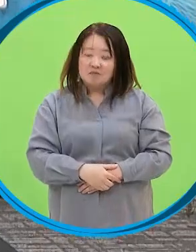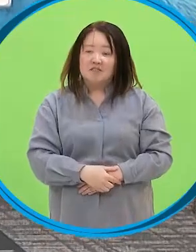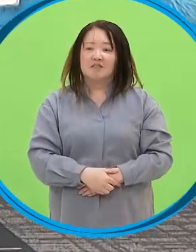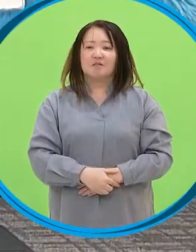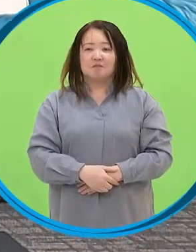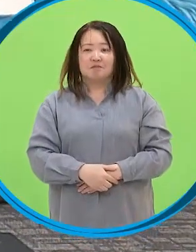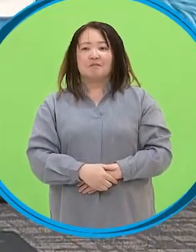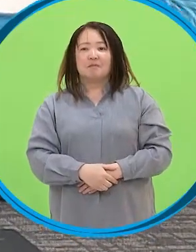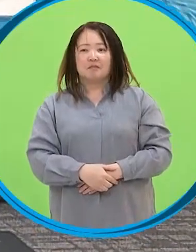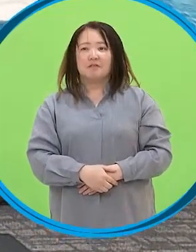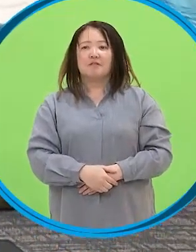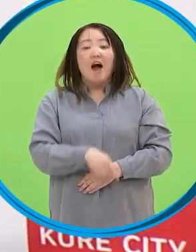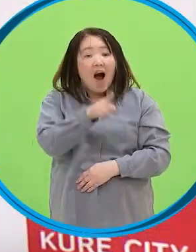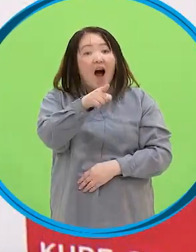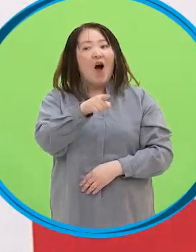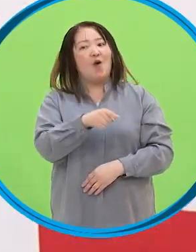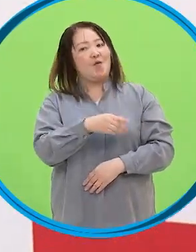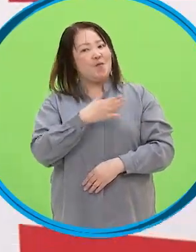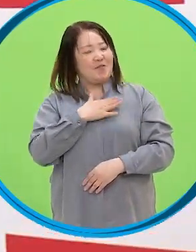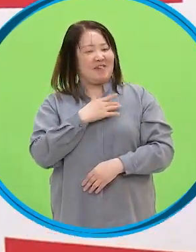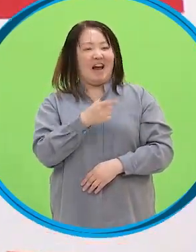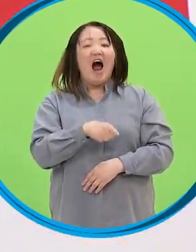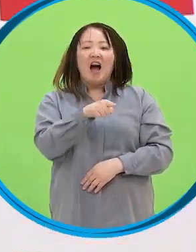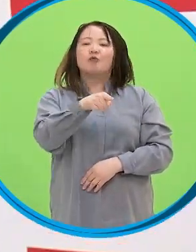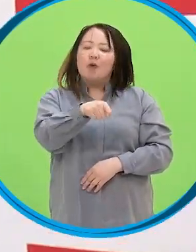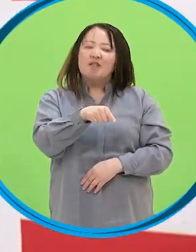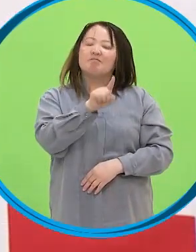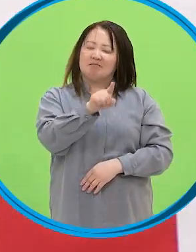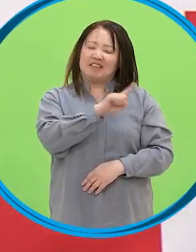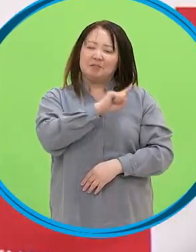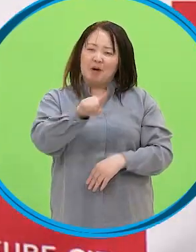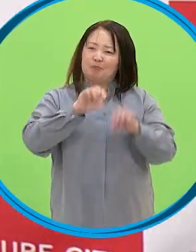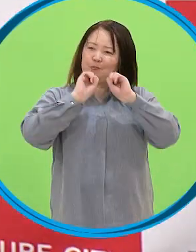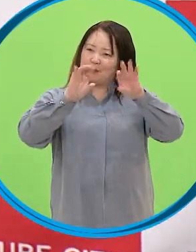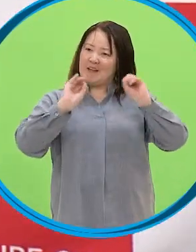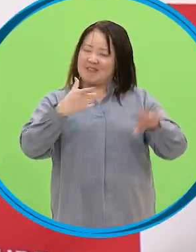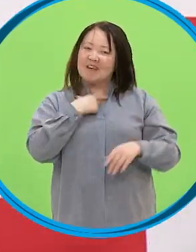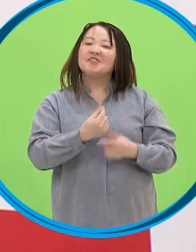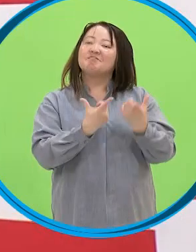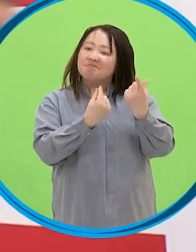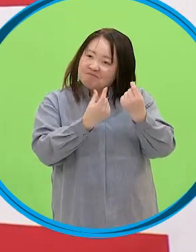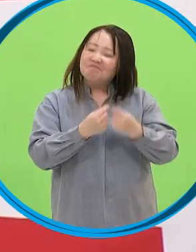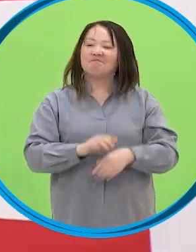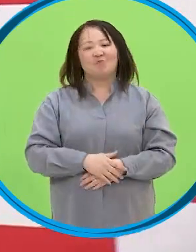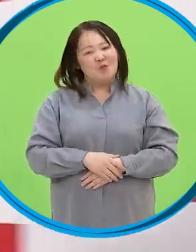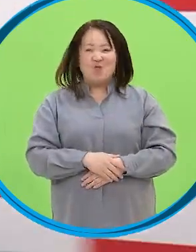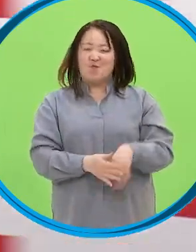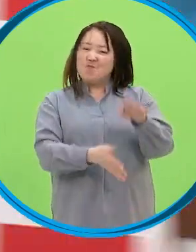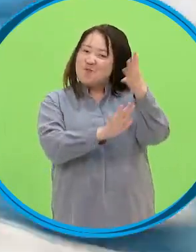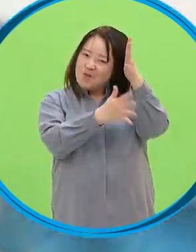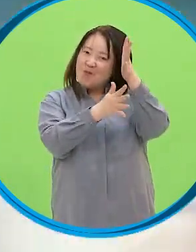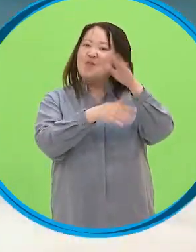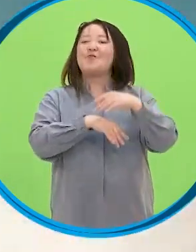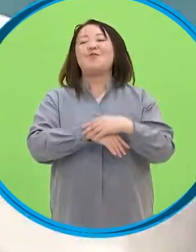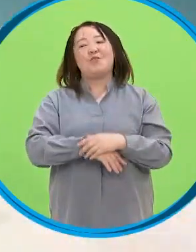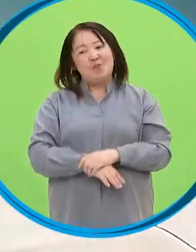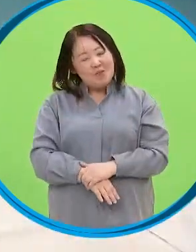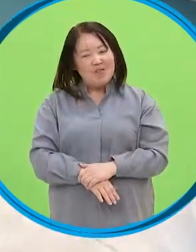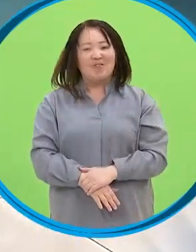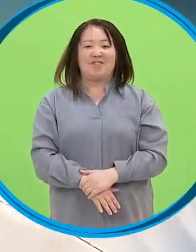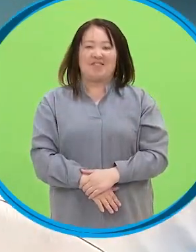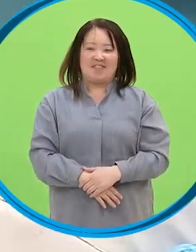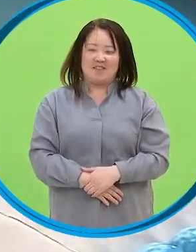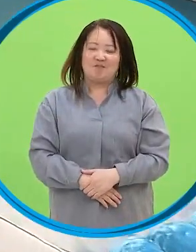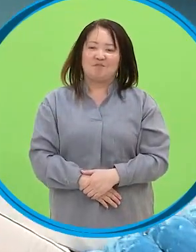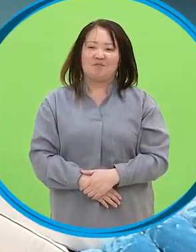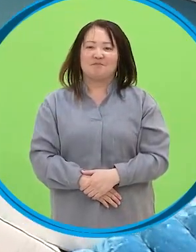あれはどうしたん、呉市。ああ、分かった、呉市。それが呉市にとって今一番伝えたいことなんじゃね。